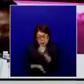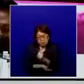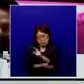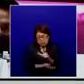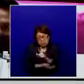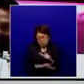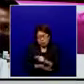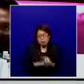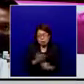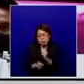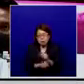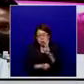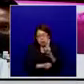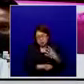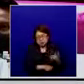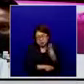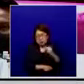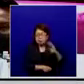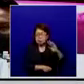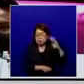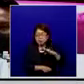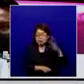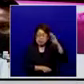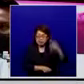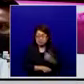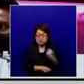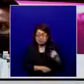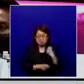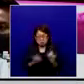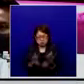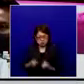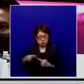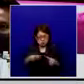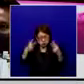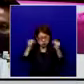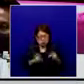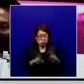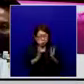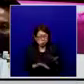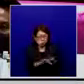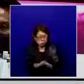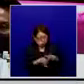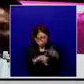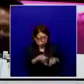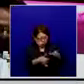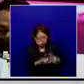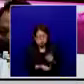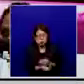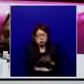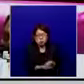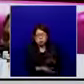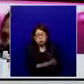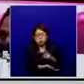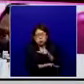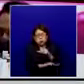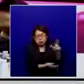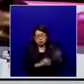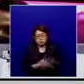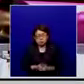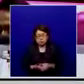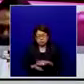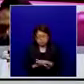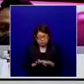ปีที่เผด็จการยึดอำนาจและสืบทอดมาเนี่ยเจ้าสัวรวยเป็นล้านล้านเลยท่านประธานเอ้ยขออนุญาตท่านประธานครับ